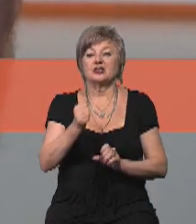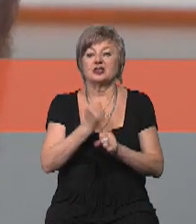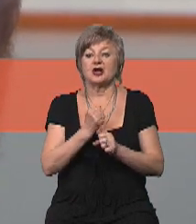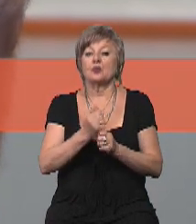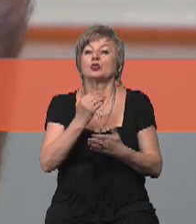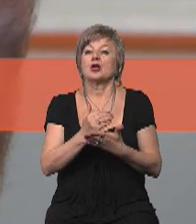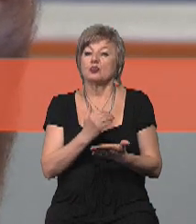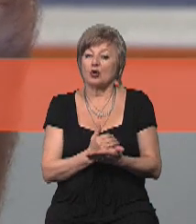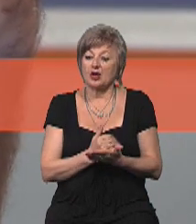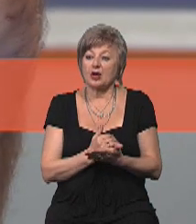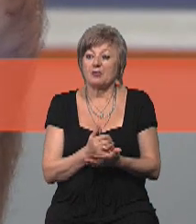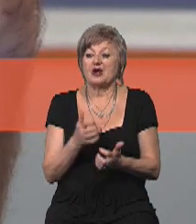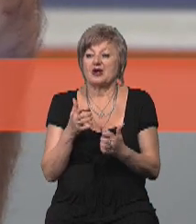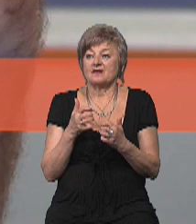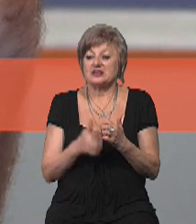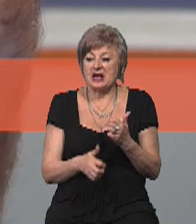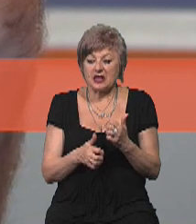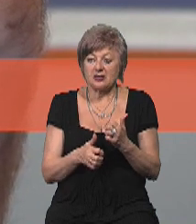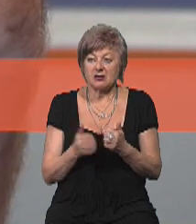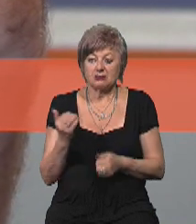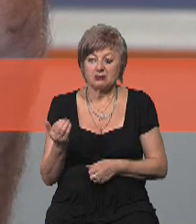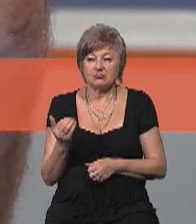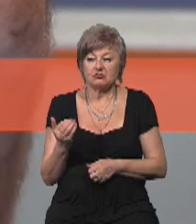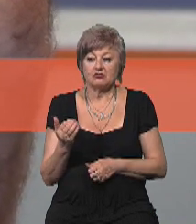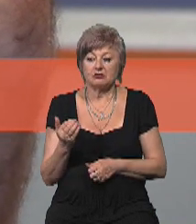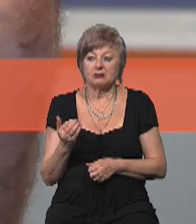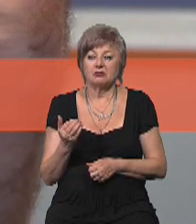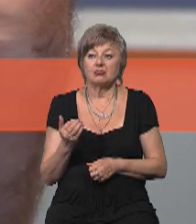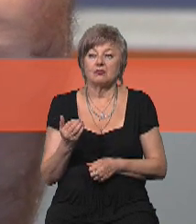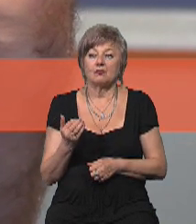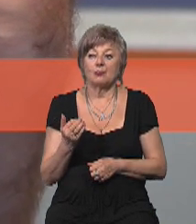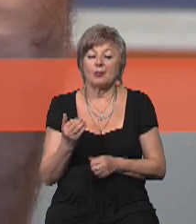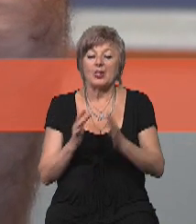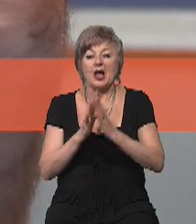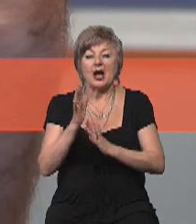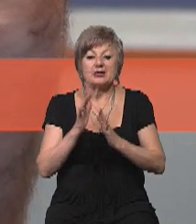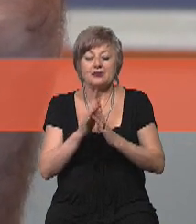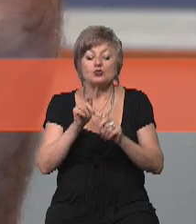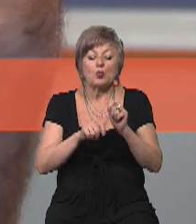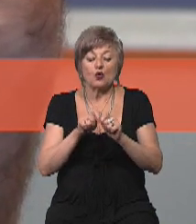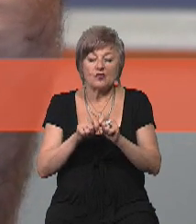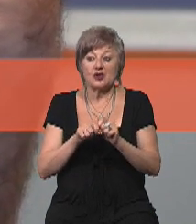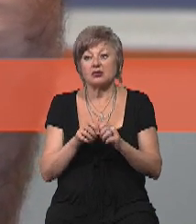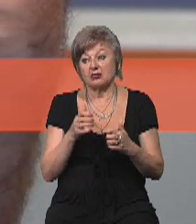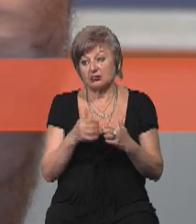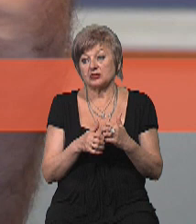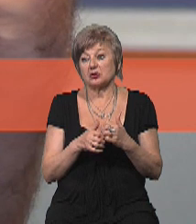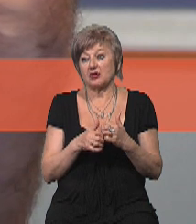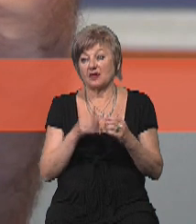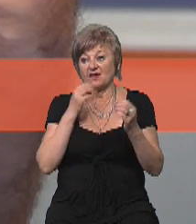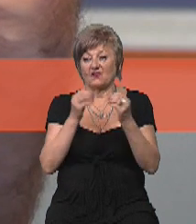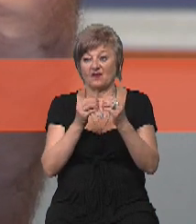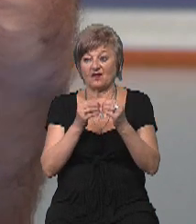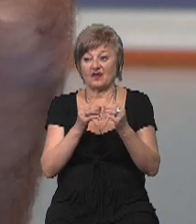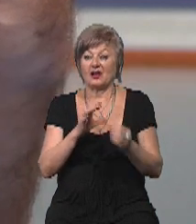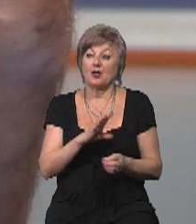Ми бачимо, що в середньому кількість пилку амброзії, який заміряється, він в середньому такий самий, як